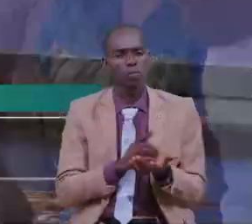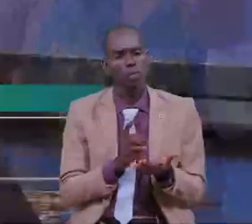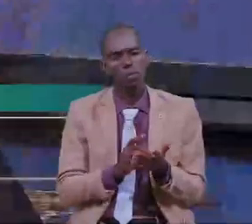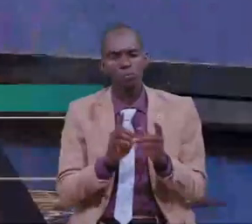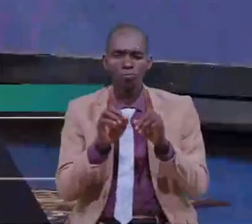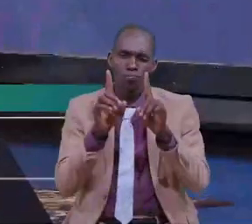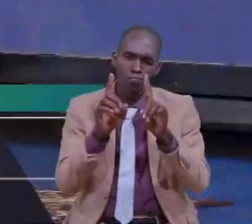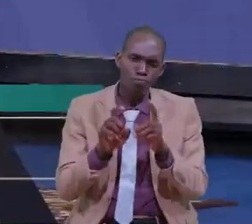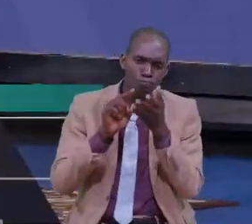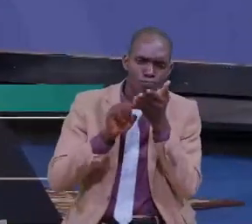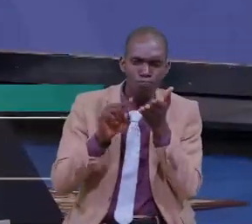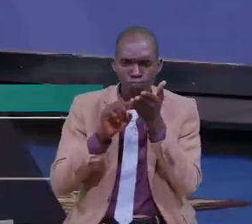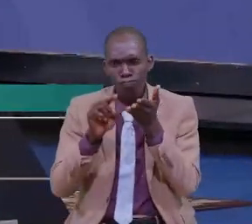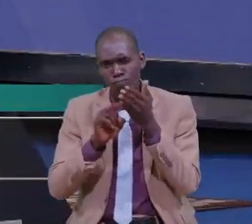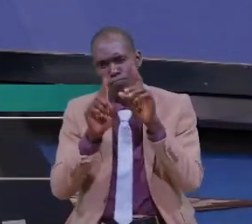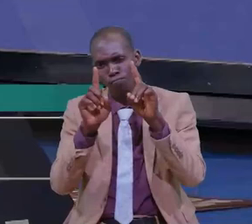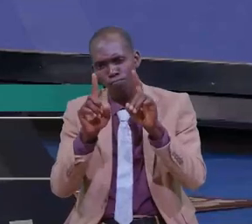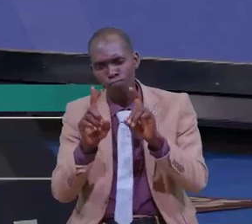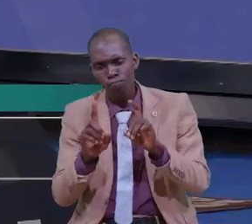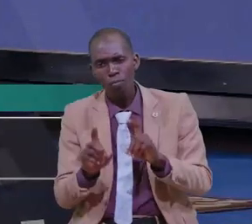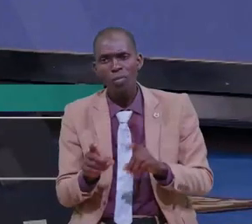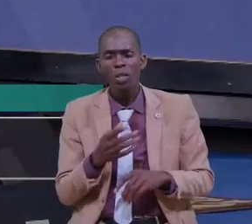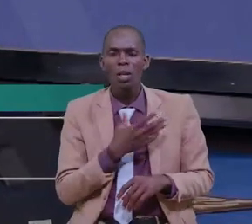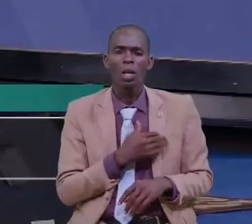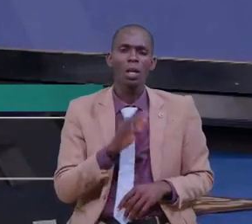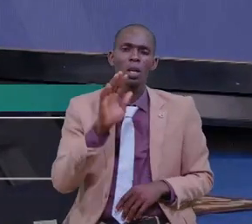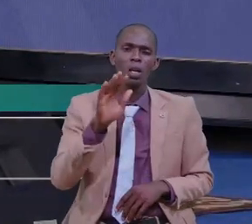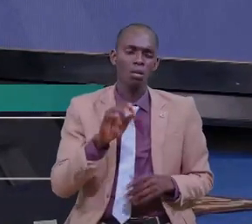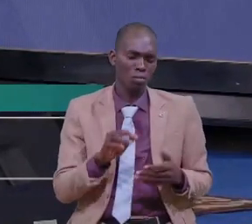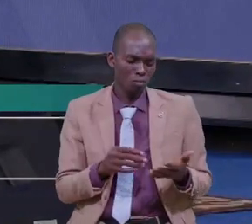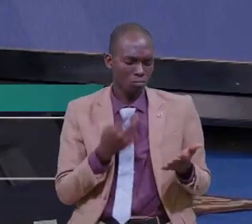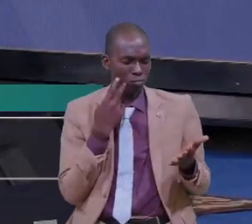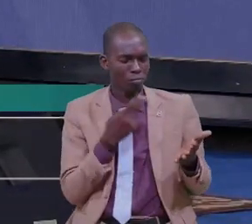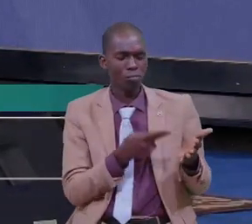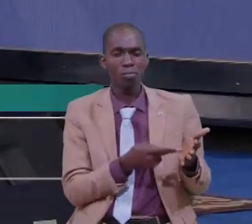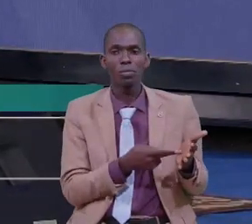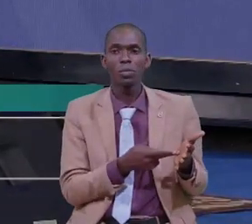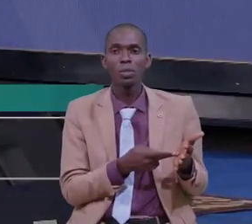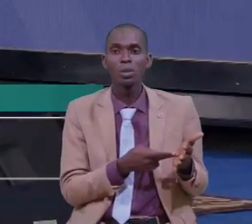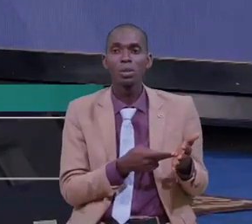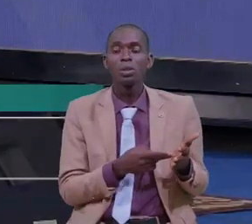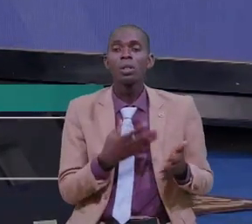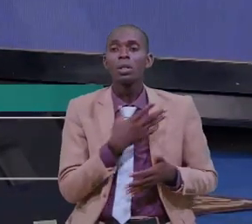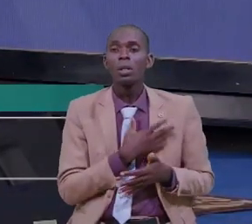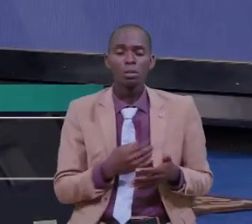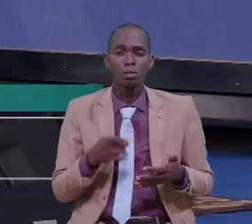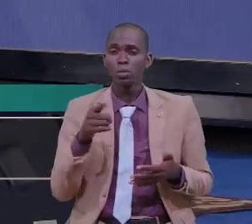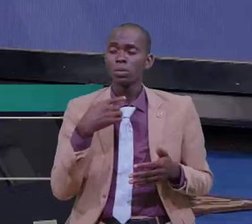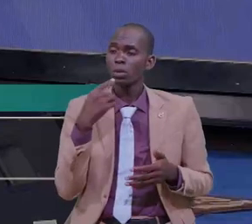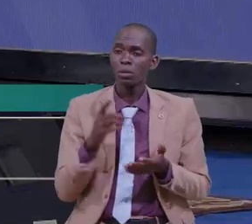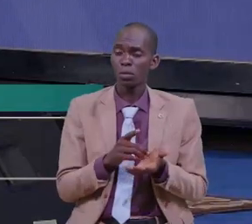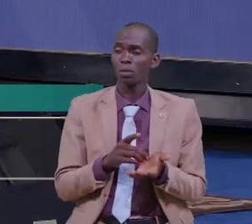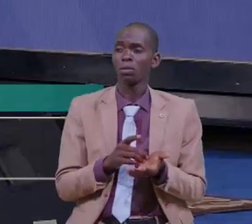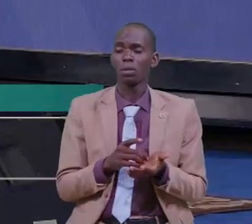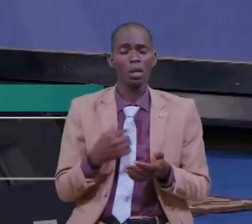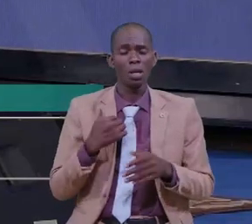et il t'a examiné et il dit, voici ce que tu as. Fais attention à ce que tu as. Ah non, docteur, je